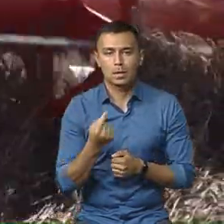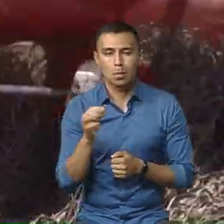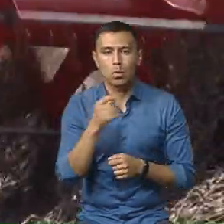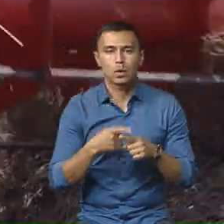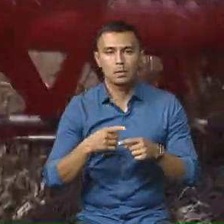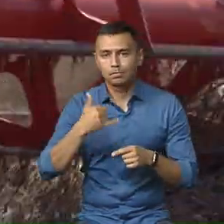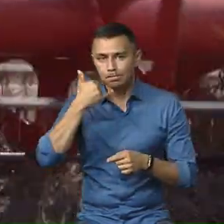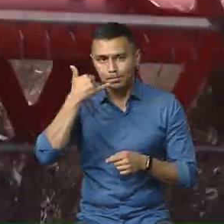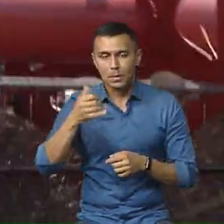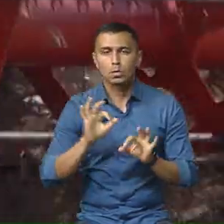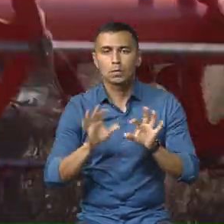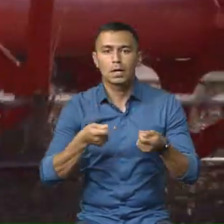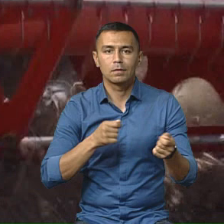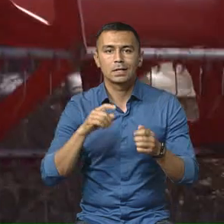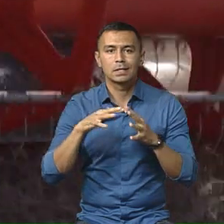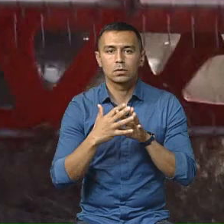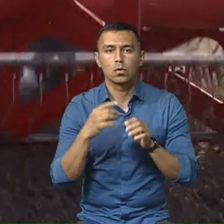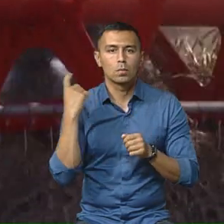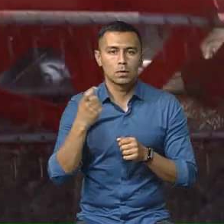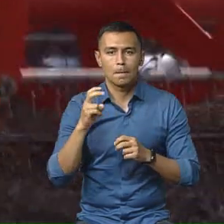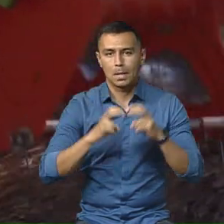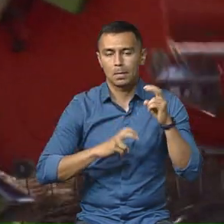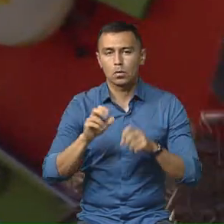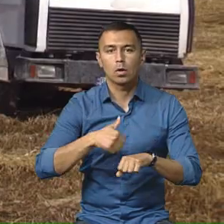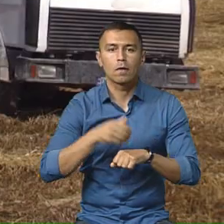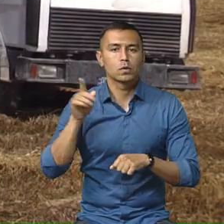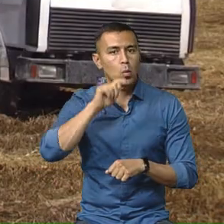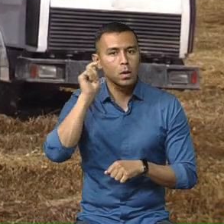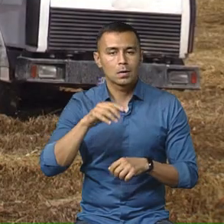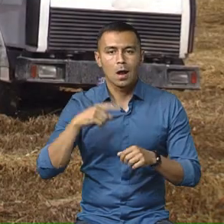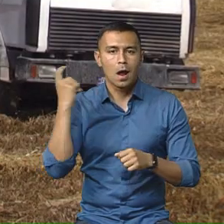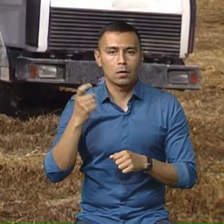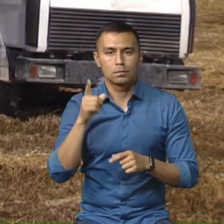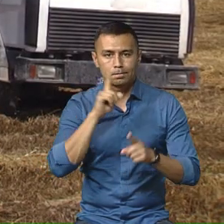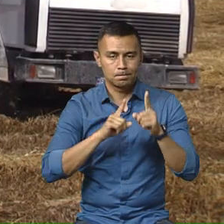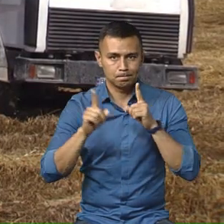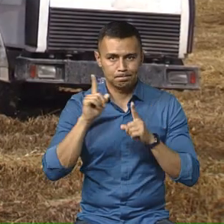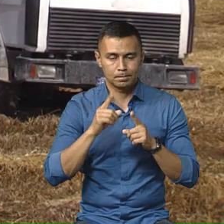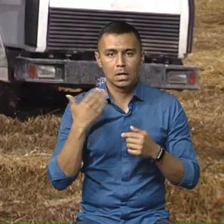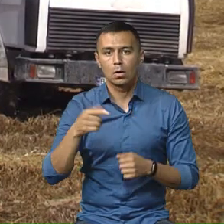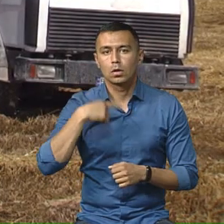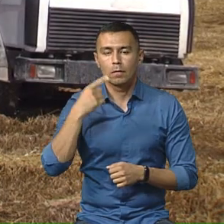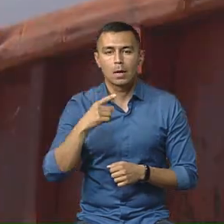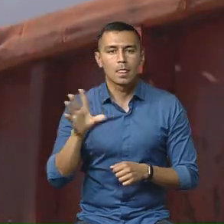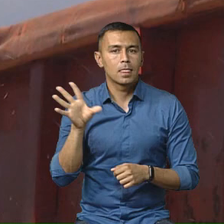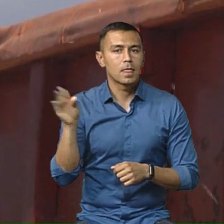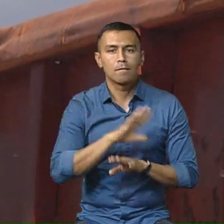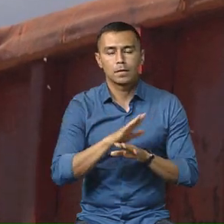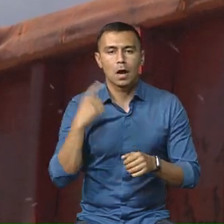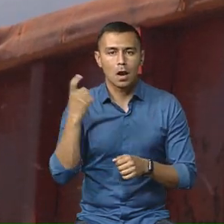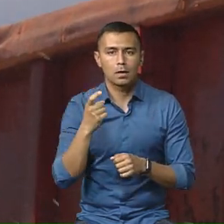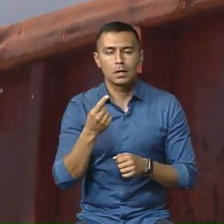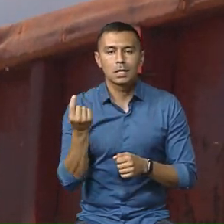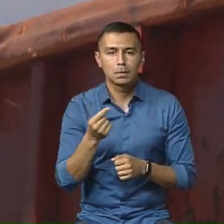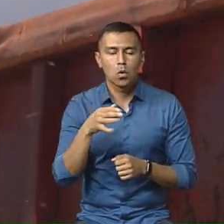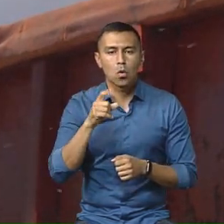це телефоном розповів керівник сільськогосподарського підприємства, голова Всеукраїнської аграрної ради в області Ігор Гай. За його словами, не в усіх аграріїв ячмінь,